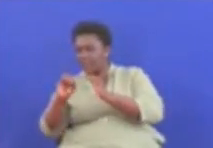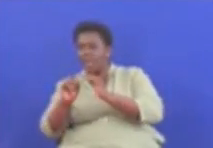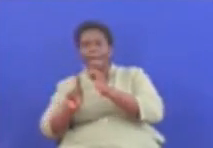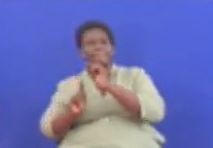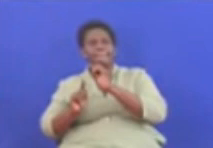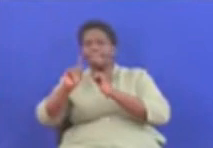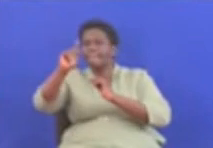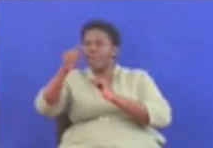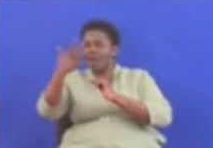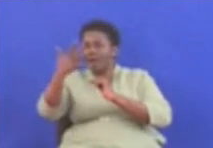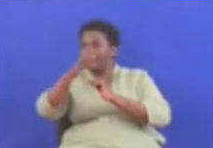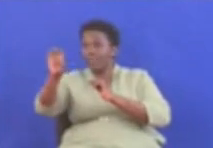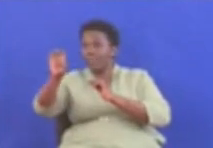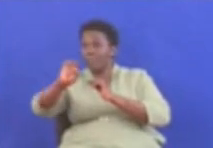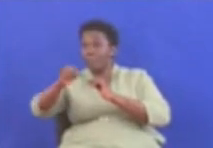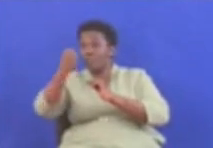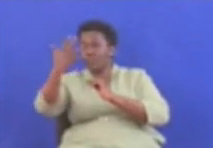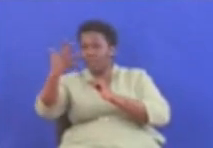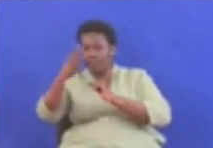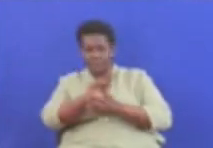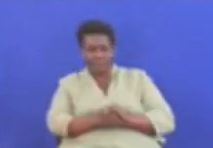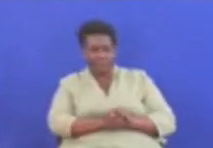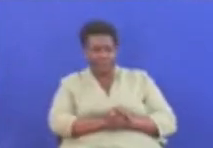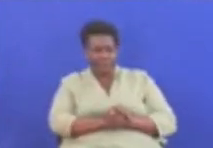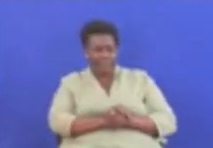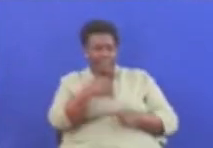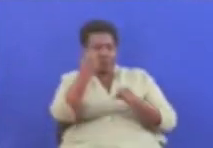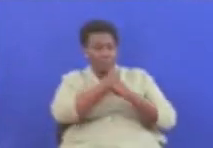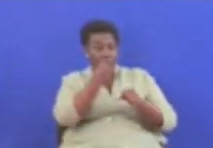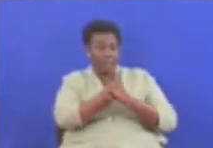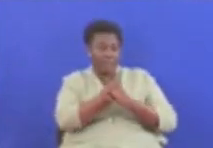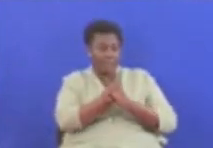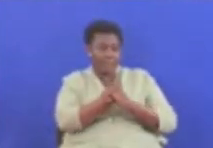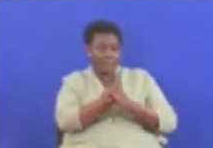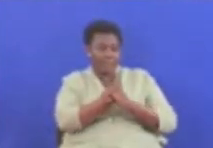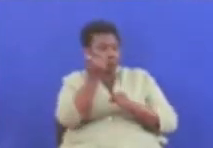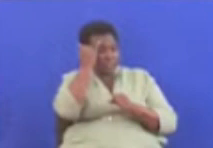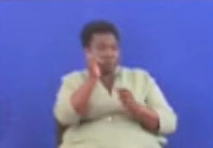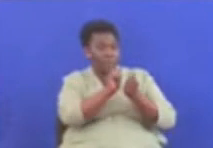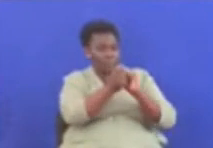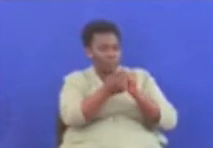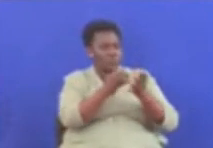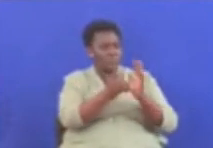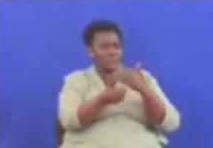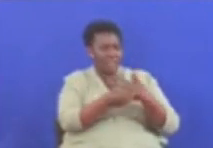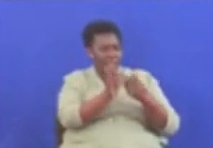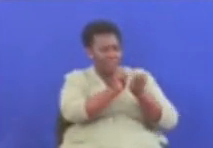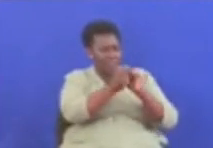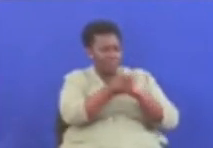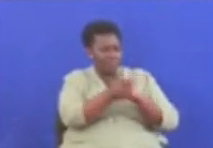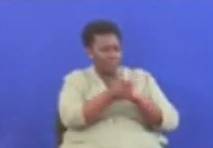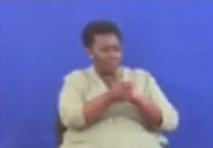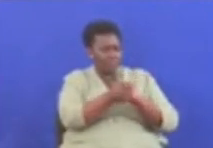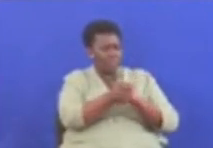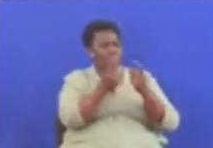shillings. Kamati ilishauri marekebisho kwa kuwa mapendekezo hayo yana tofauti kubwa kati ya adhabu ya